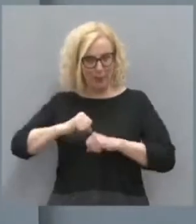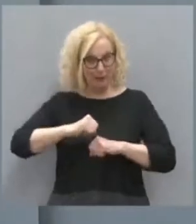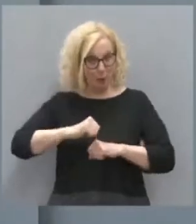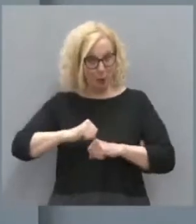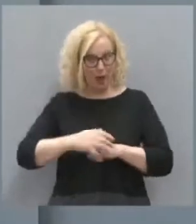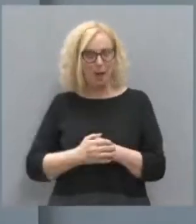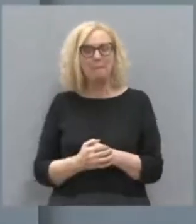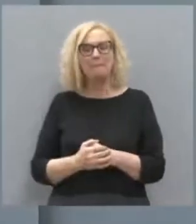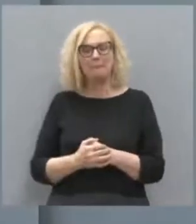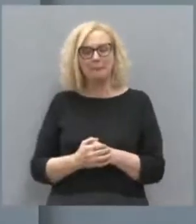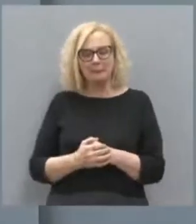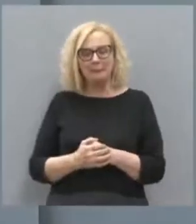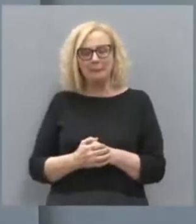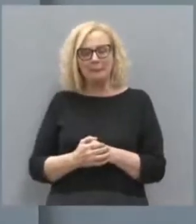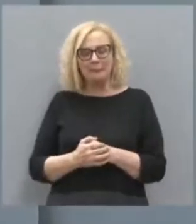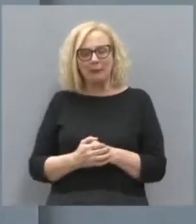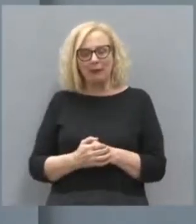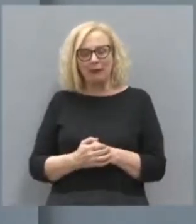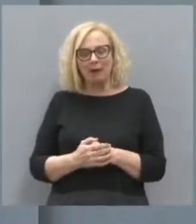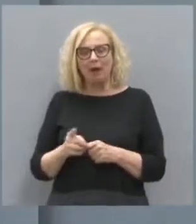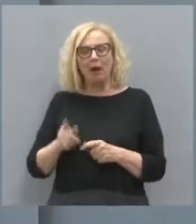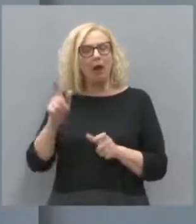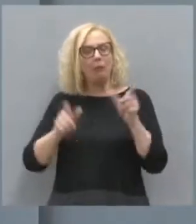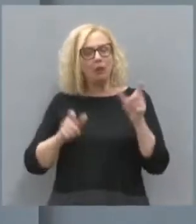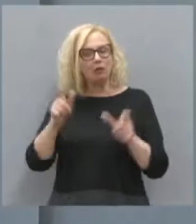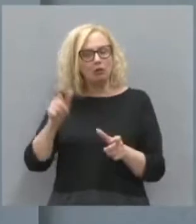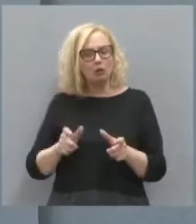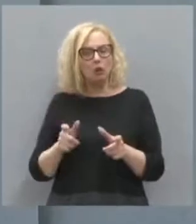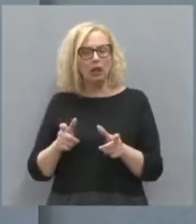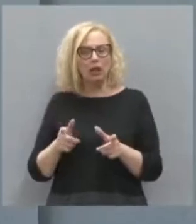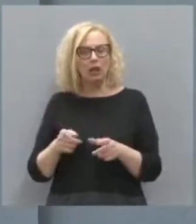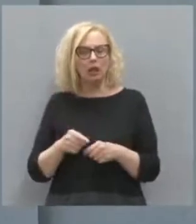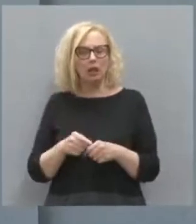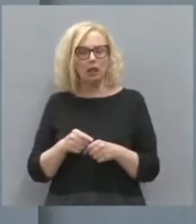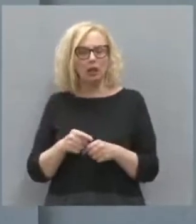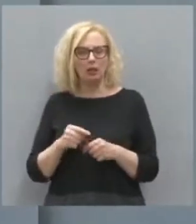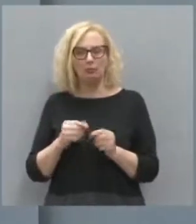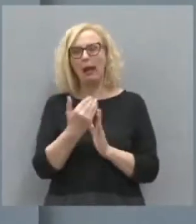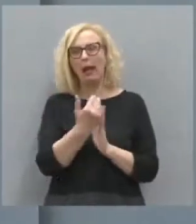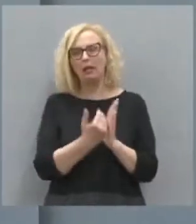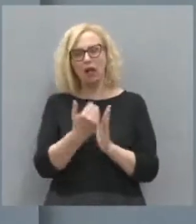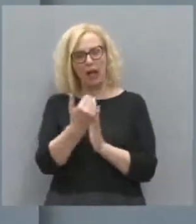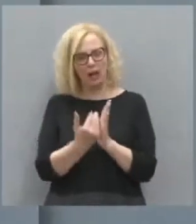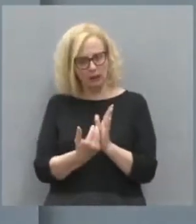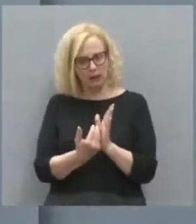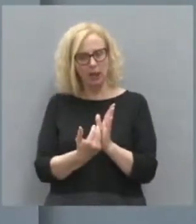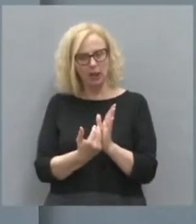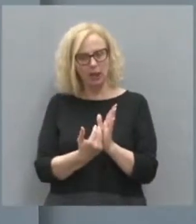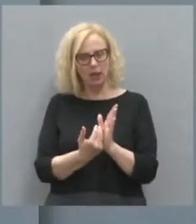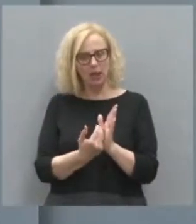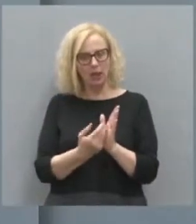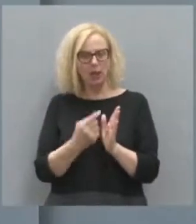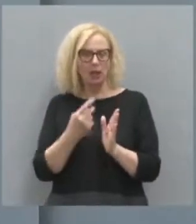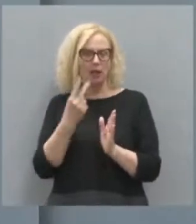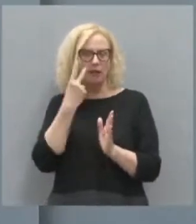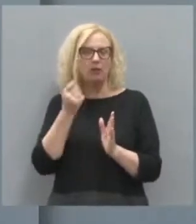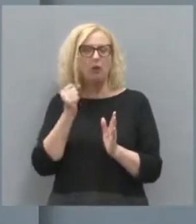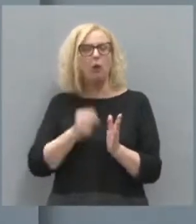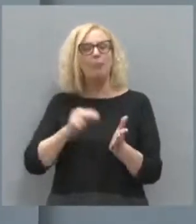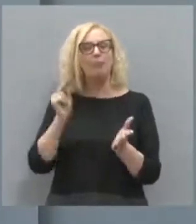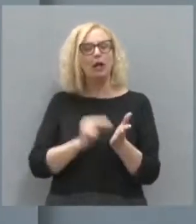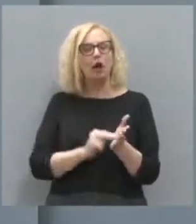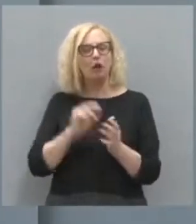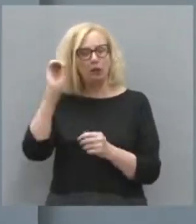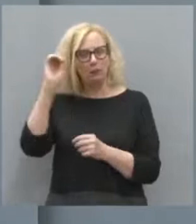giorni i cittadini troveranno nelle agende la possibilità di prenotare moderna moderna